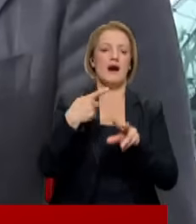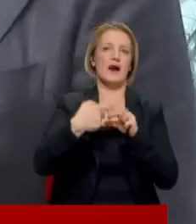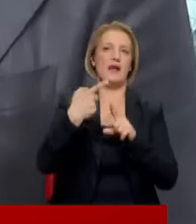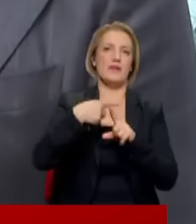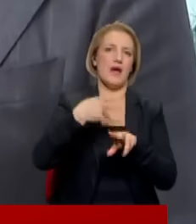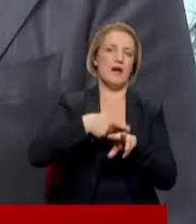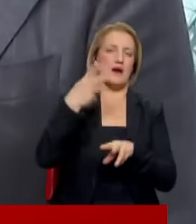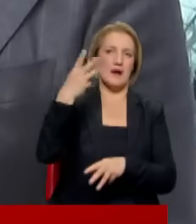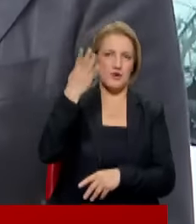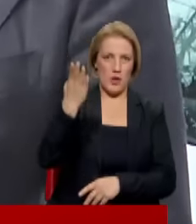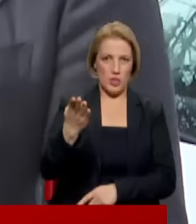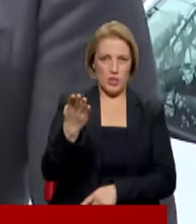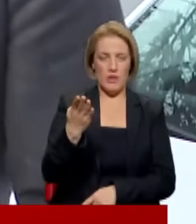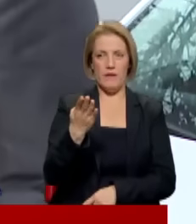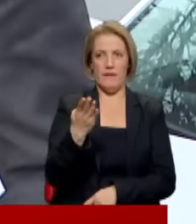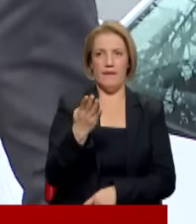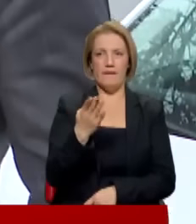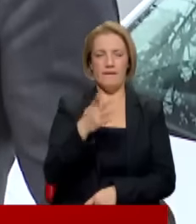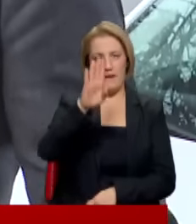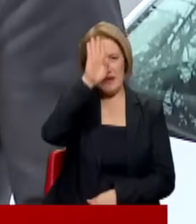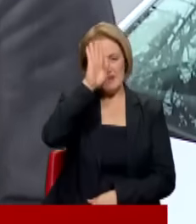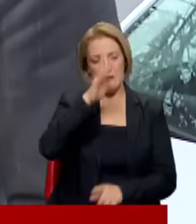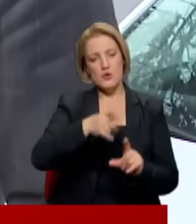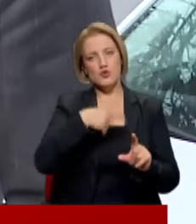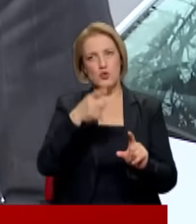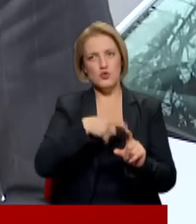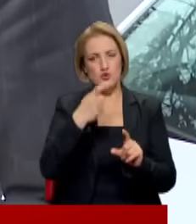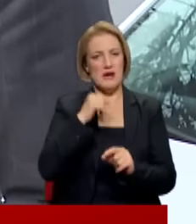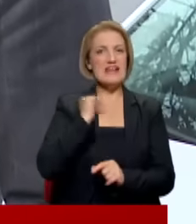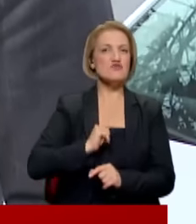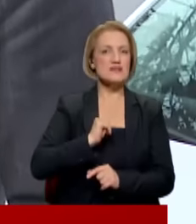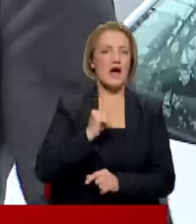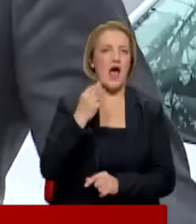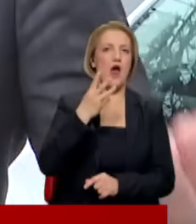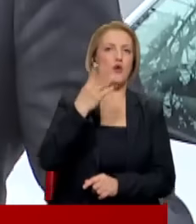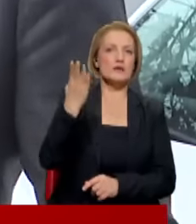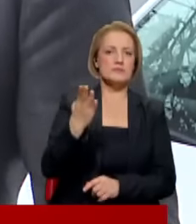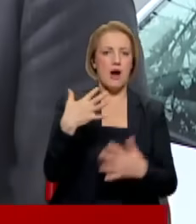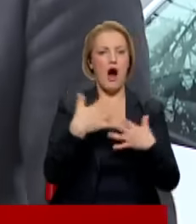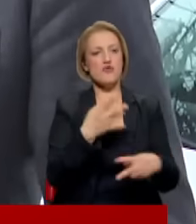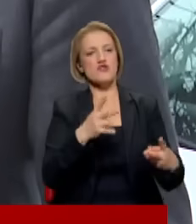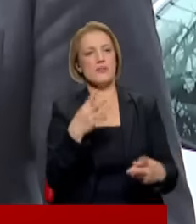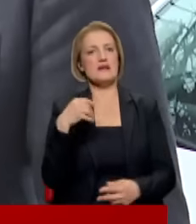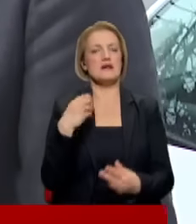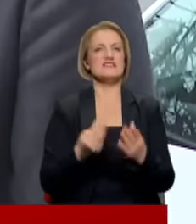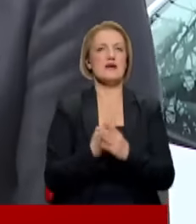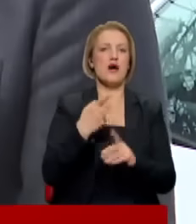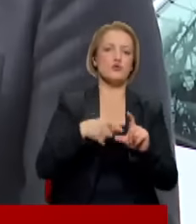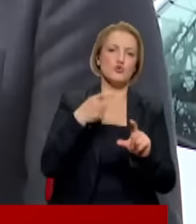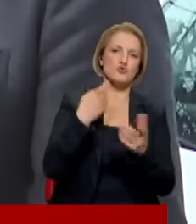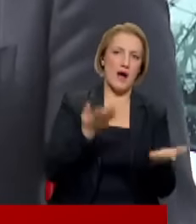Erdoğan İstanbul soruşturma savcısı Recep Tayyip Erdoğan akşam açıklama sabah